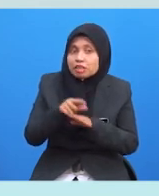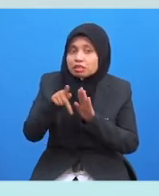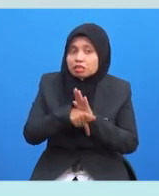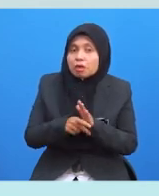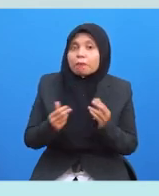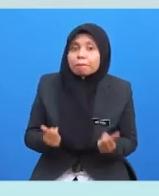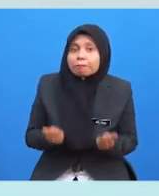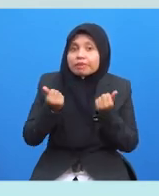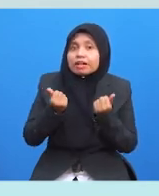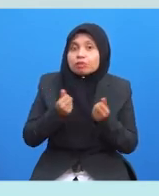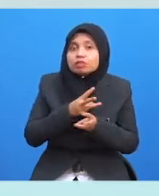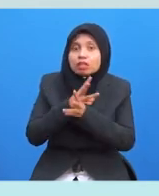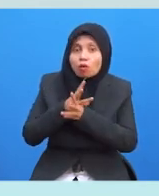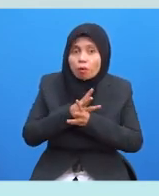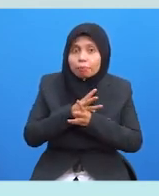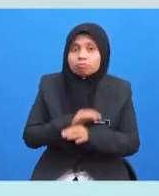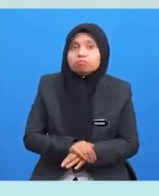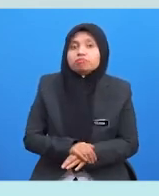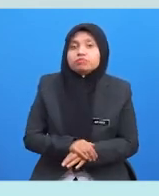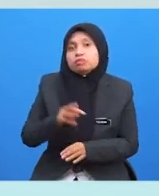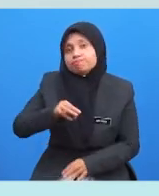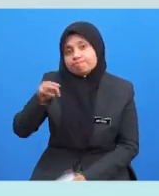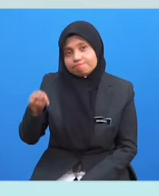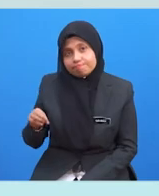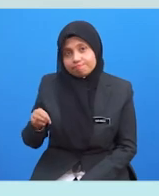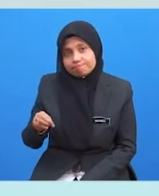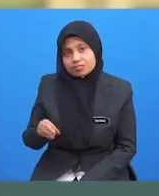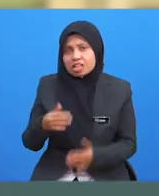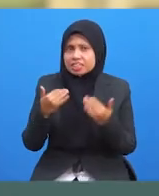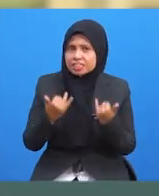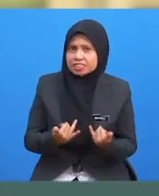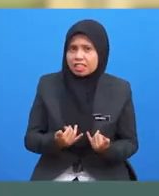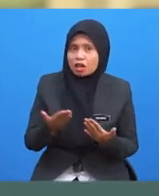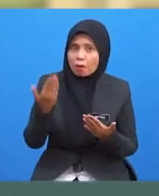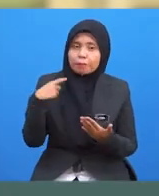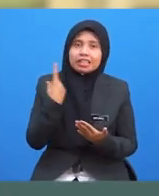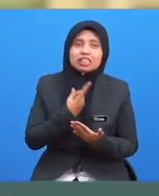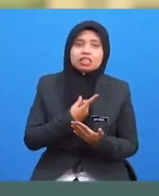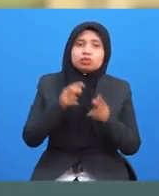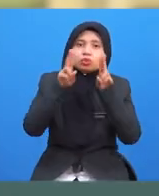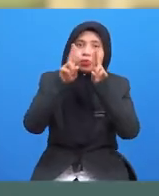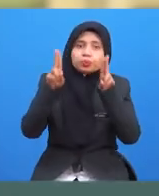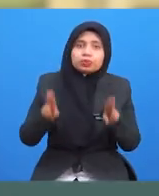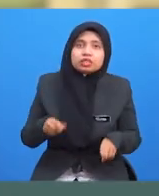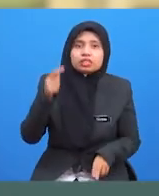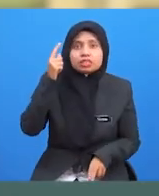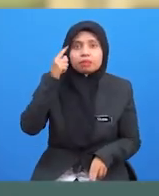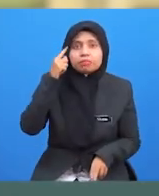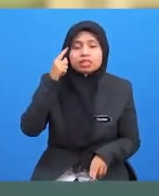penggunaan pengangkutan awam. Murid-murid, sekarang mari kita uji